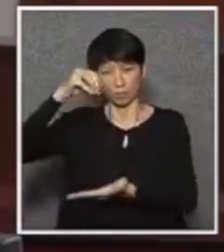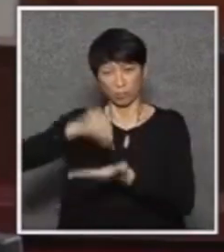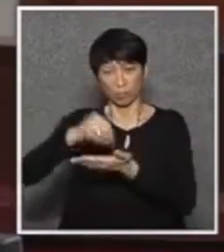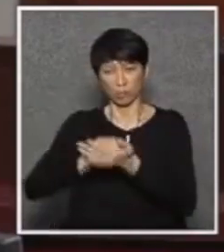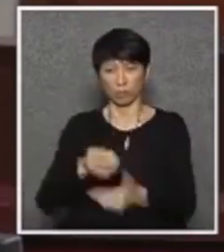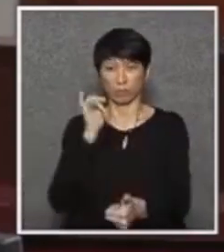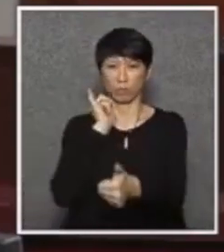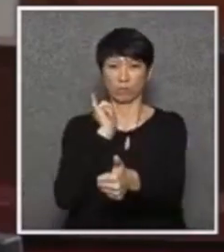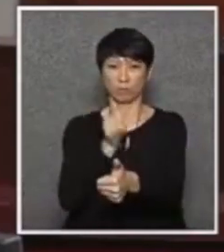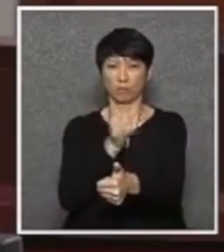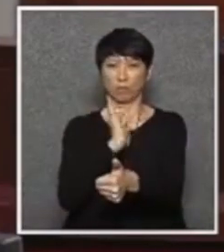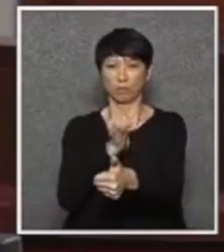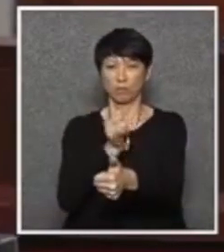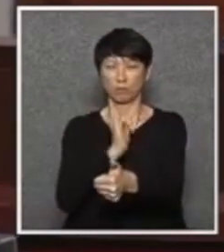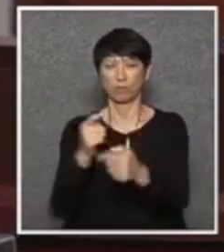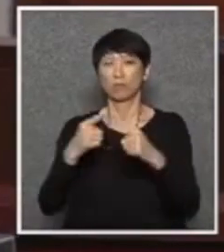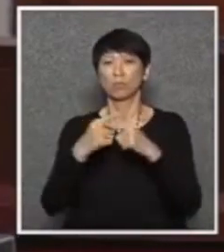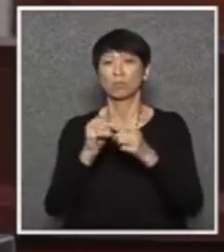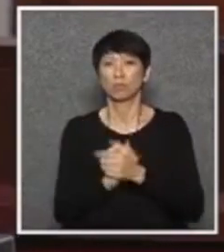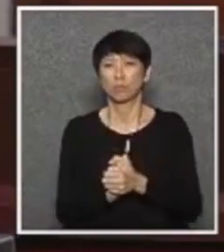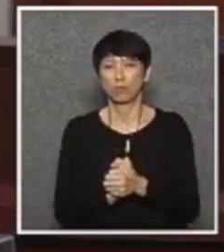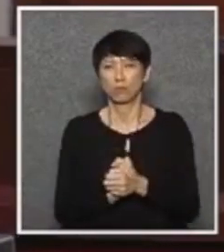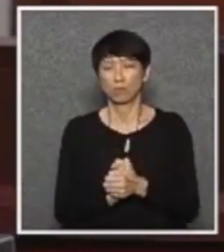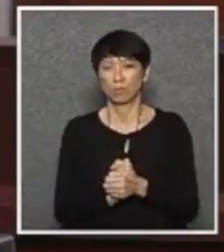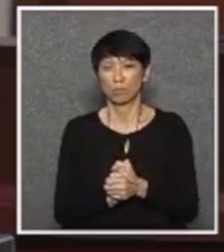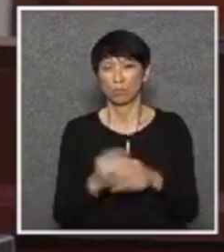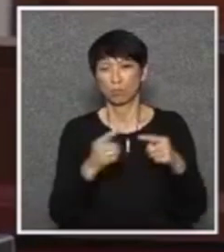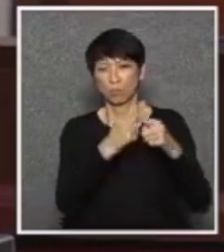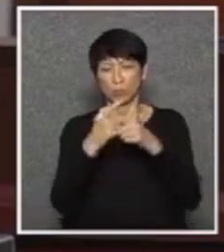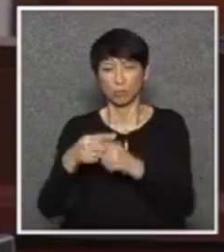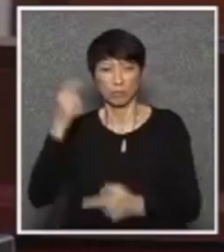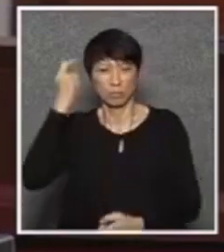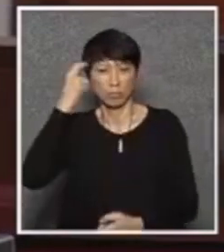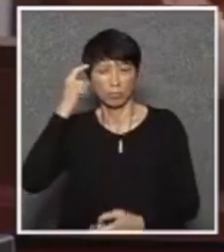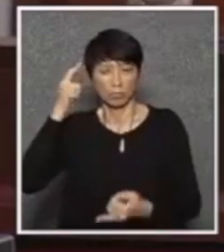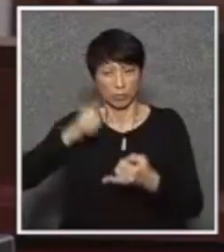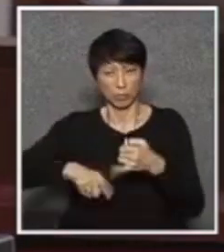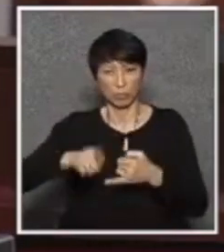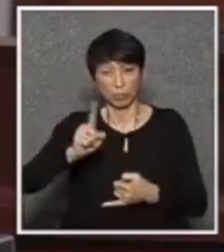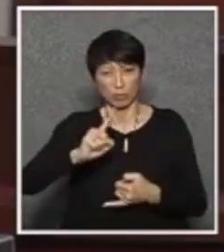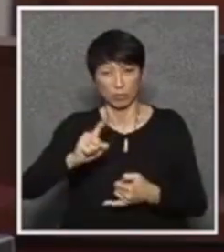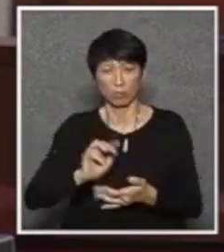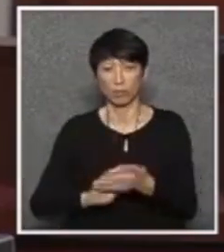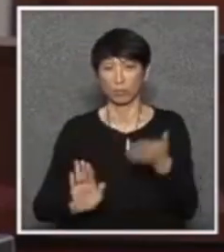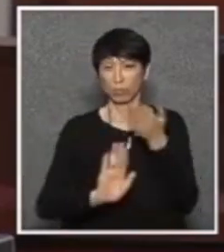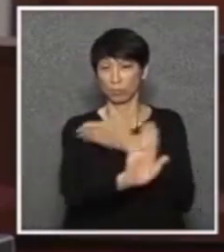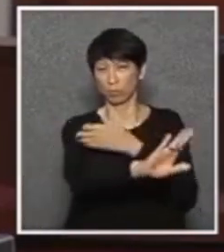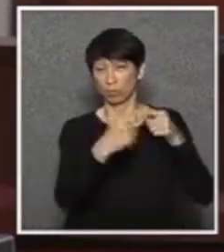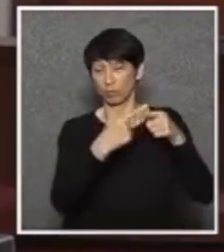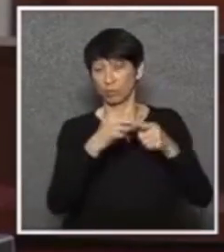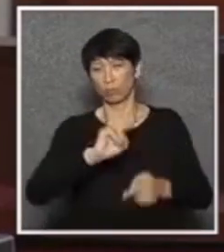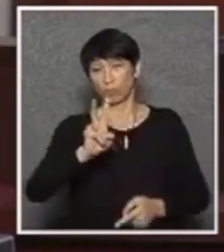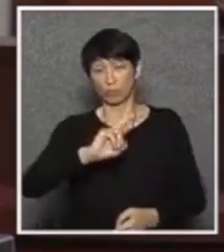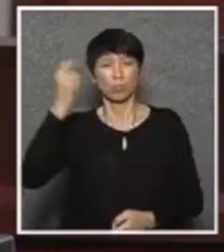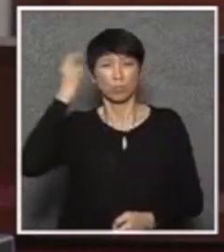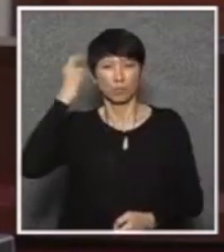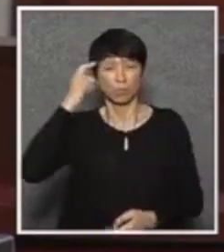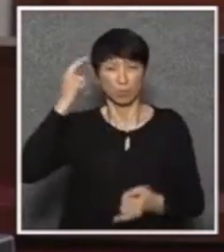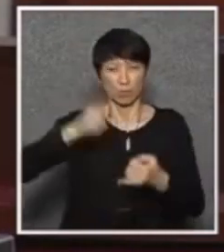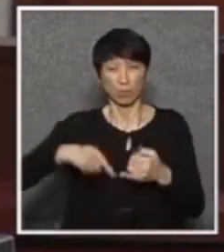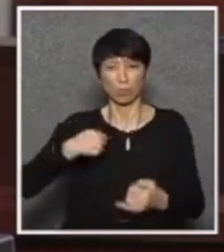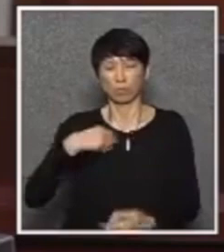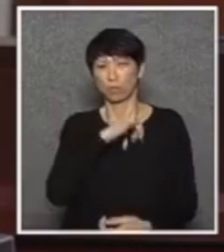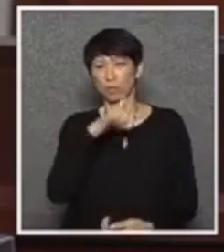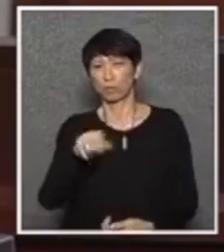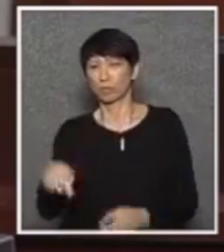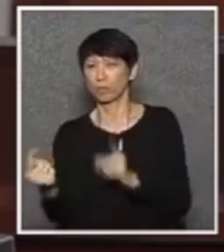這些人，是吧？當然今天大家都估到的結果是什麼，出面的人都估到的結果是什麼。我剛才在下面我跟他